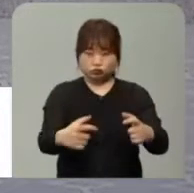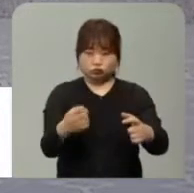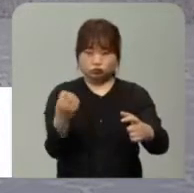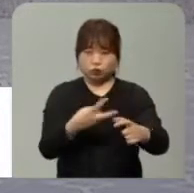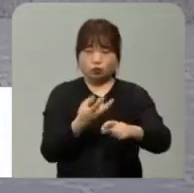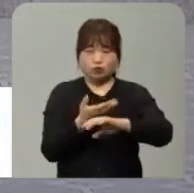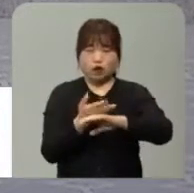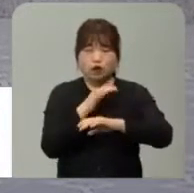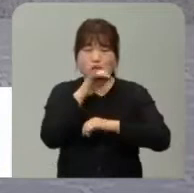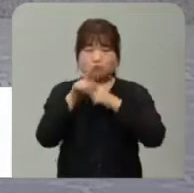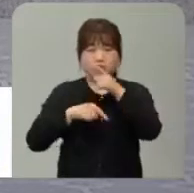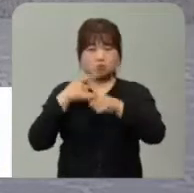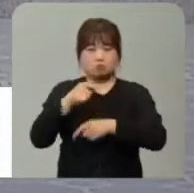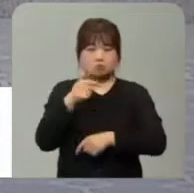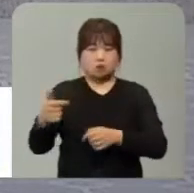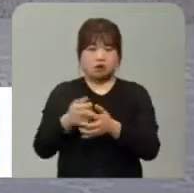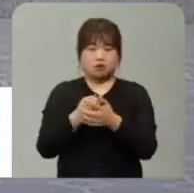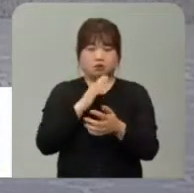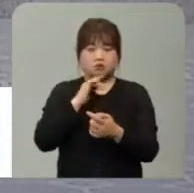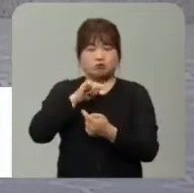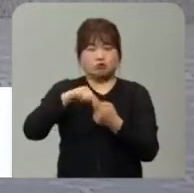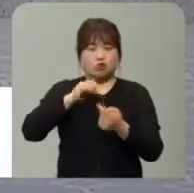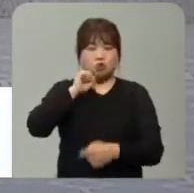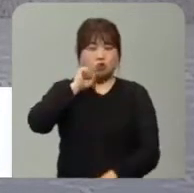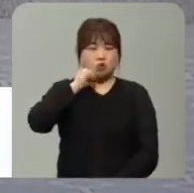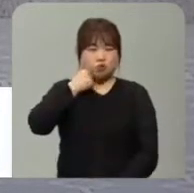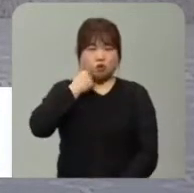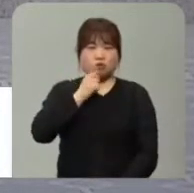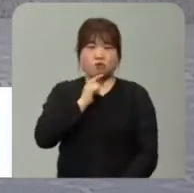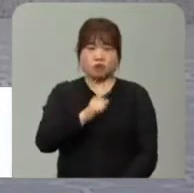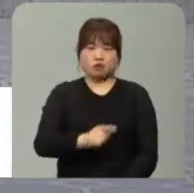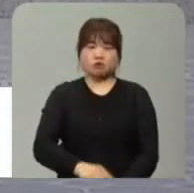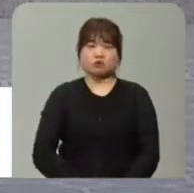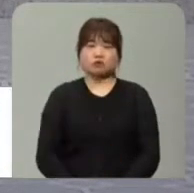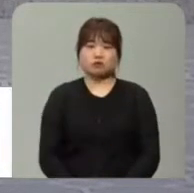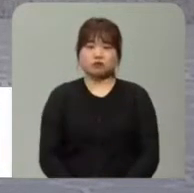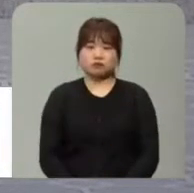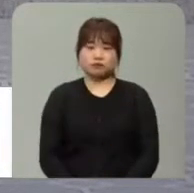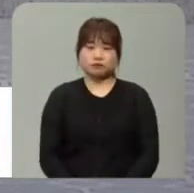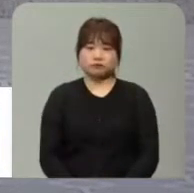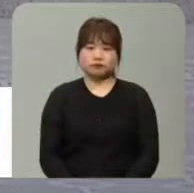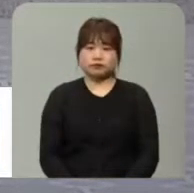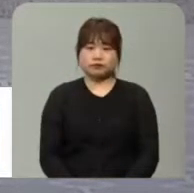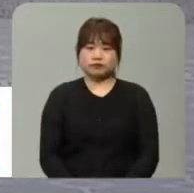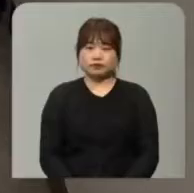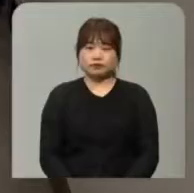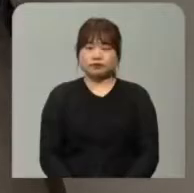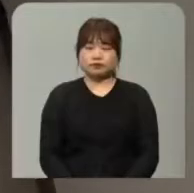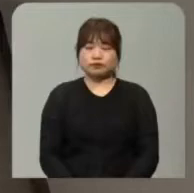민원까지 잇따르면서 운영에 어려움이 많다고 합니다. 이유진 기자가 취재했습니다.